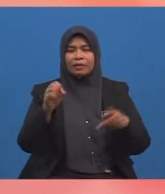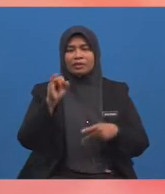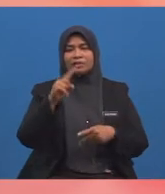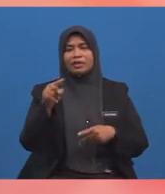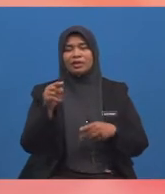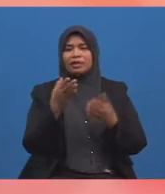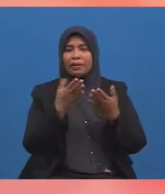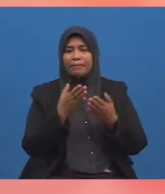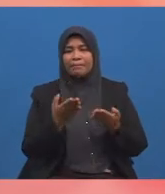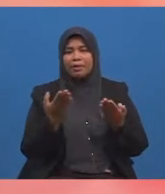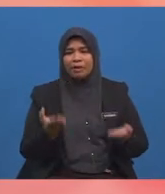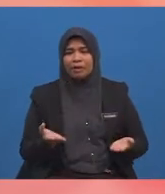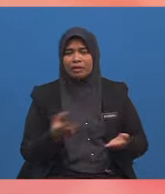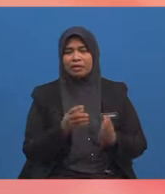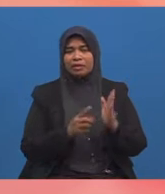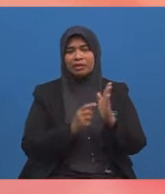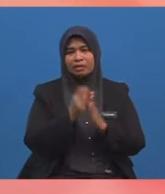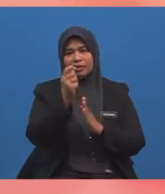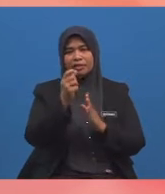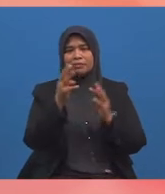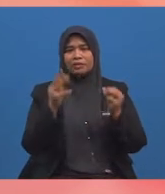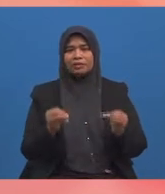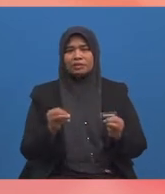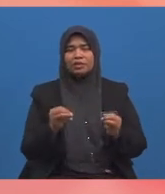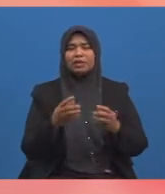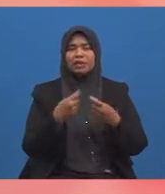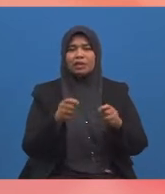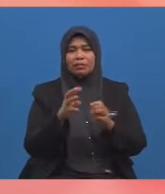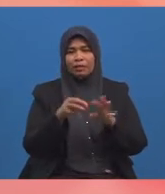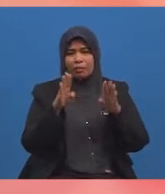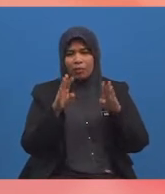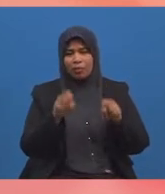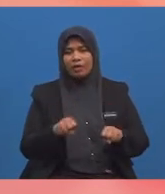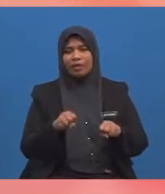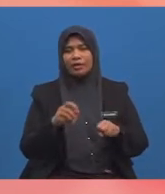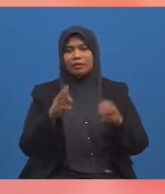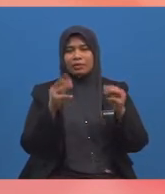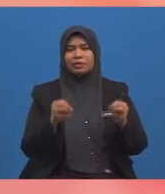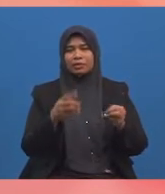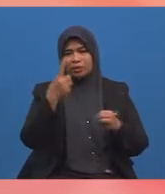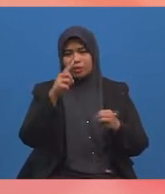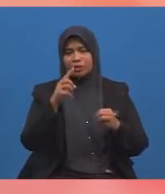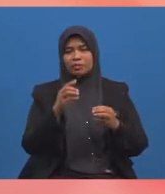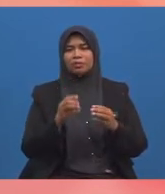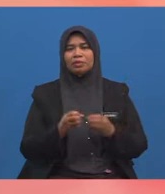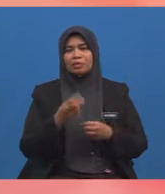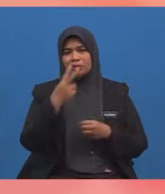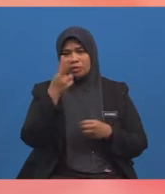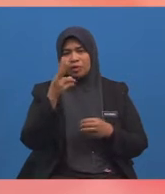kepelbagaian saiz, berat dan ketinggian manusia telah membolehkan manusia